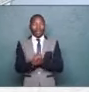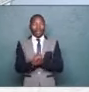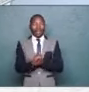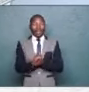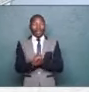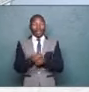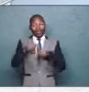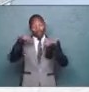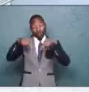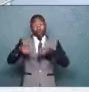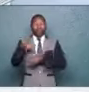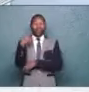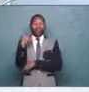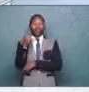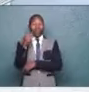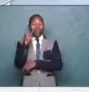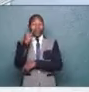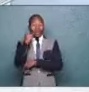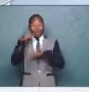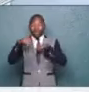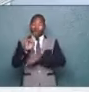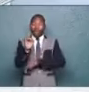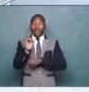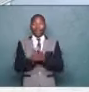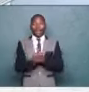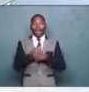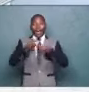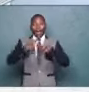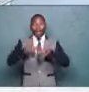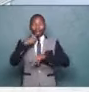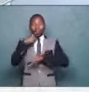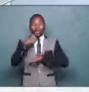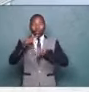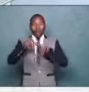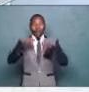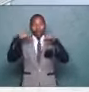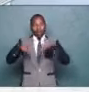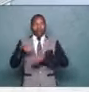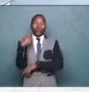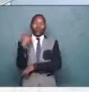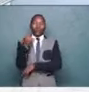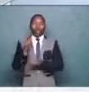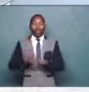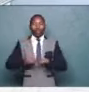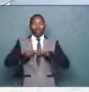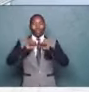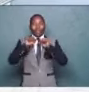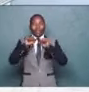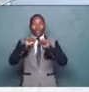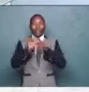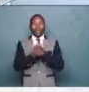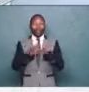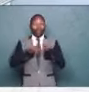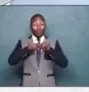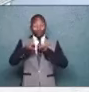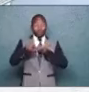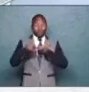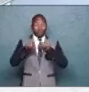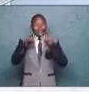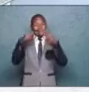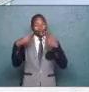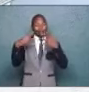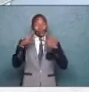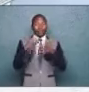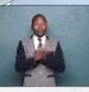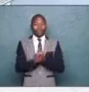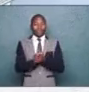dziko la Malawi ndipo ngati si nzika akhali kuti wakhala mdziko muno kwa zaka zosachepera zisanu ndi